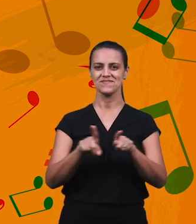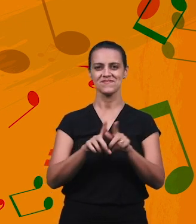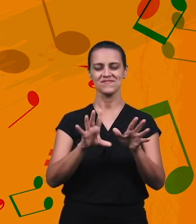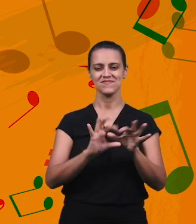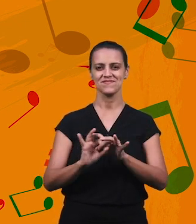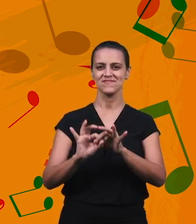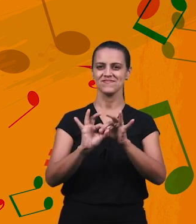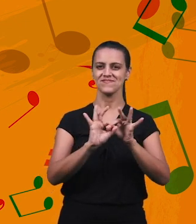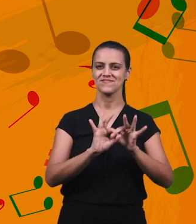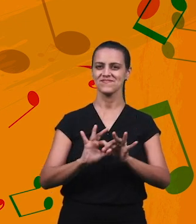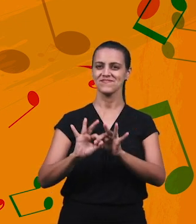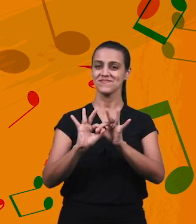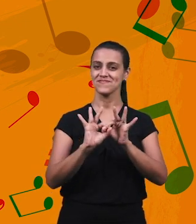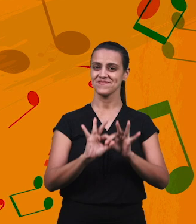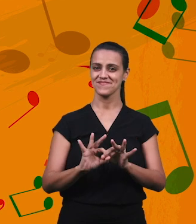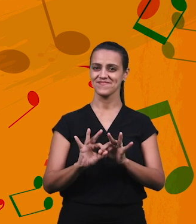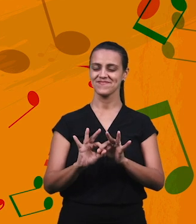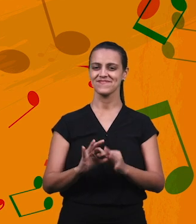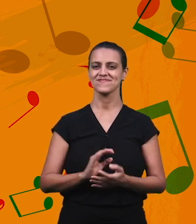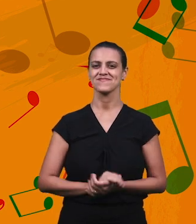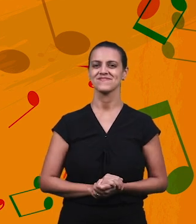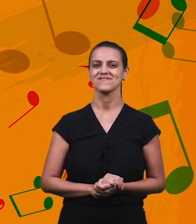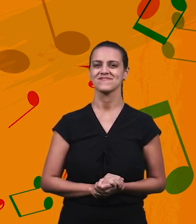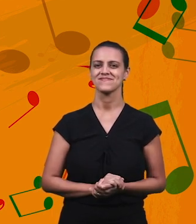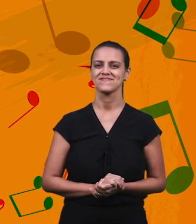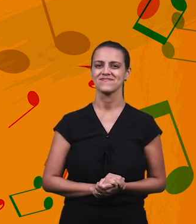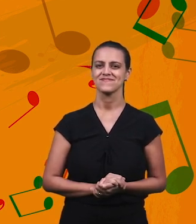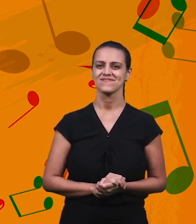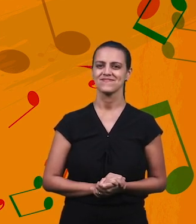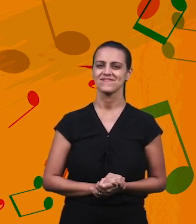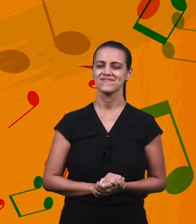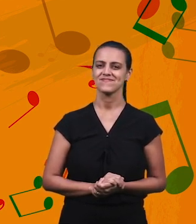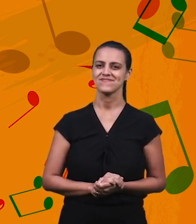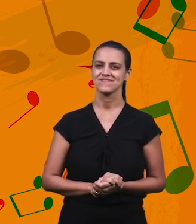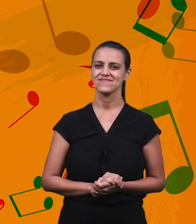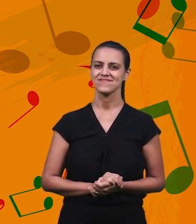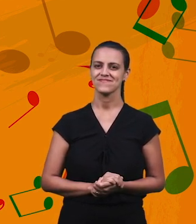mane paz e comunhão.